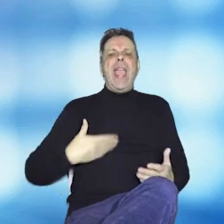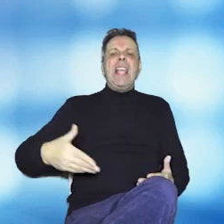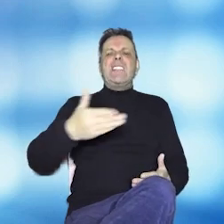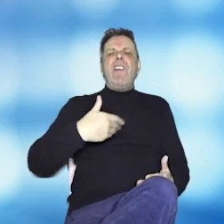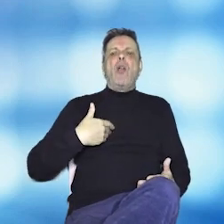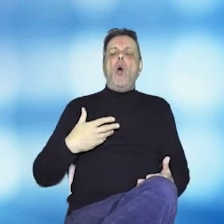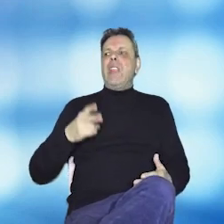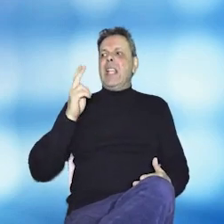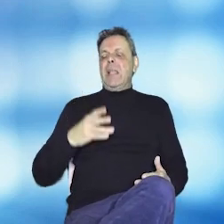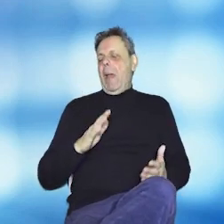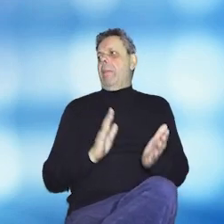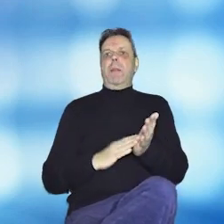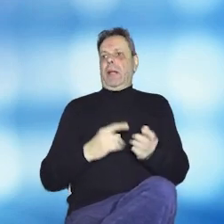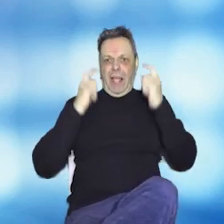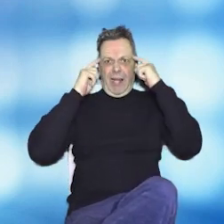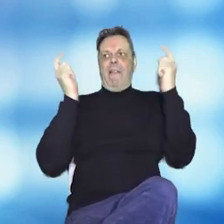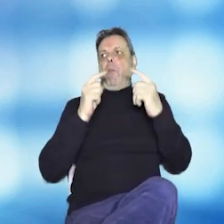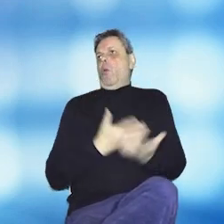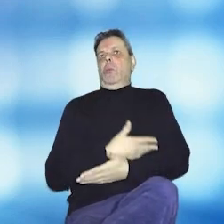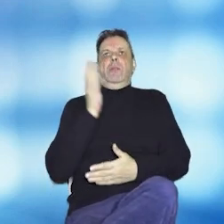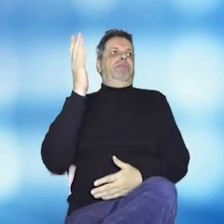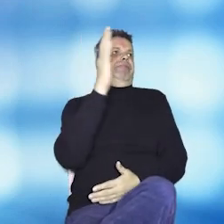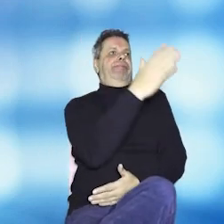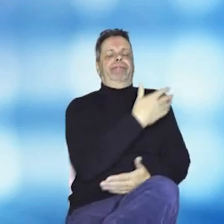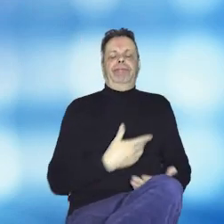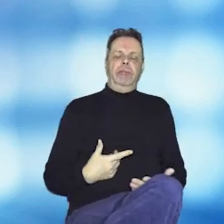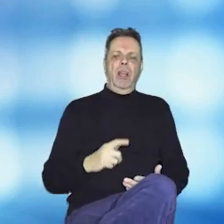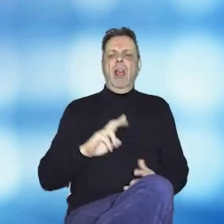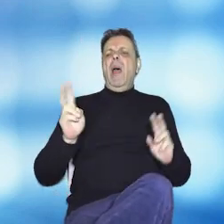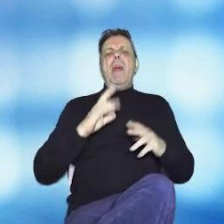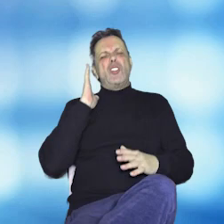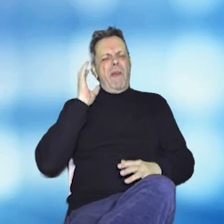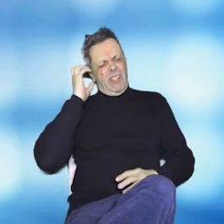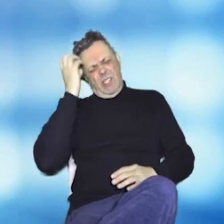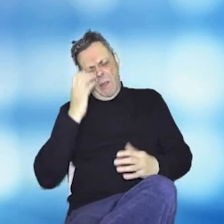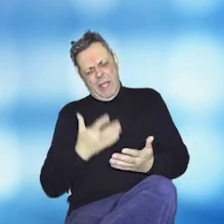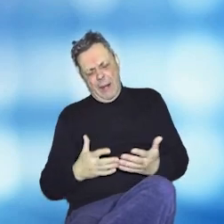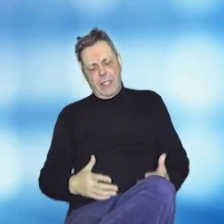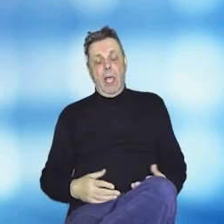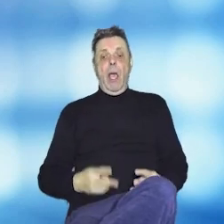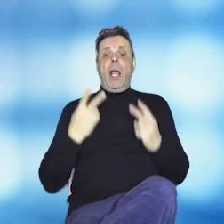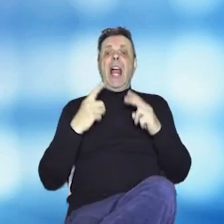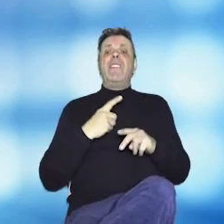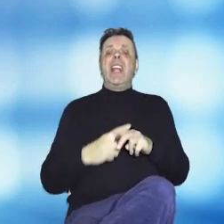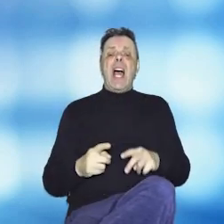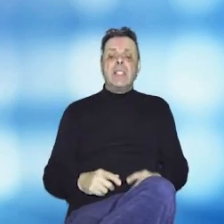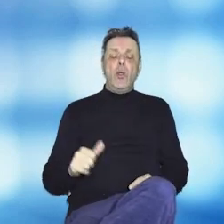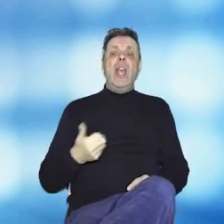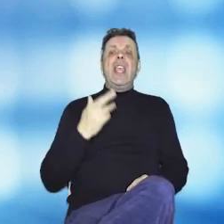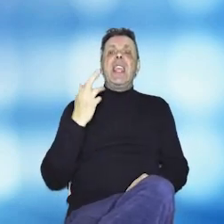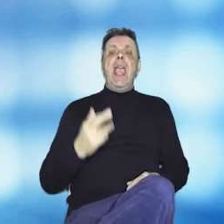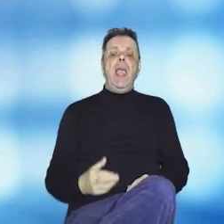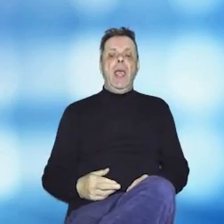od nas ima glavobolju s vremena na vrijeme, jel da? Ili nesanicu, ovaj. Glavni razlog po njima